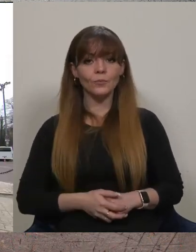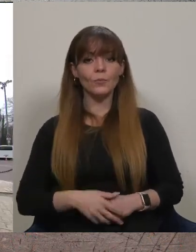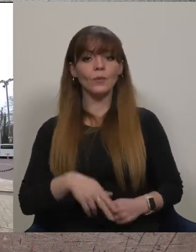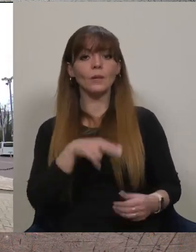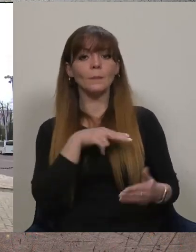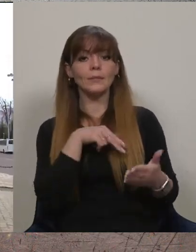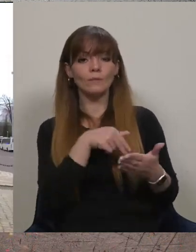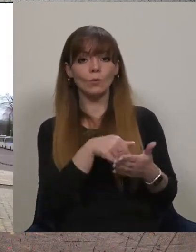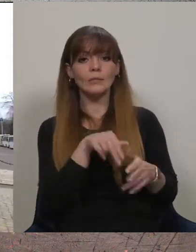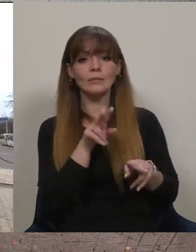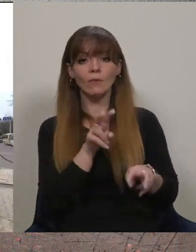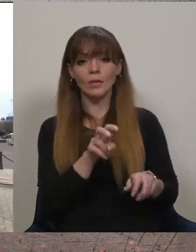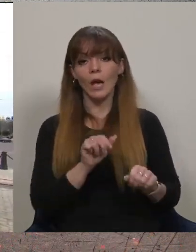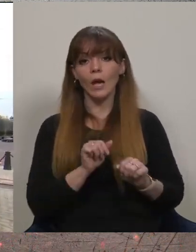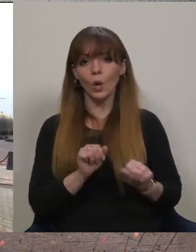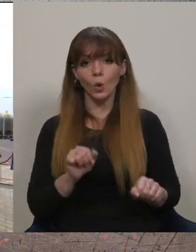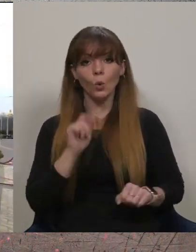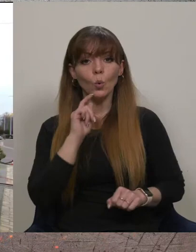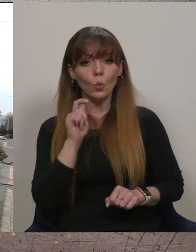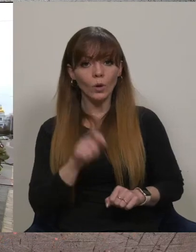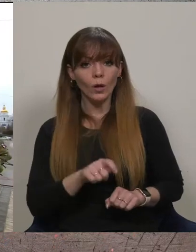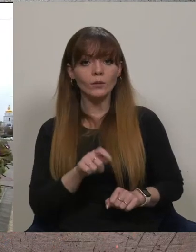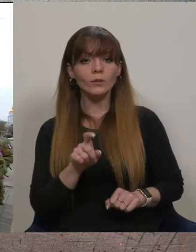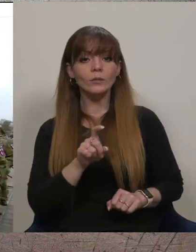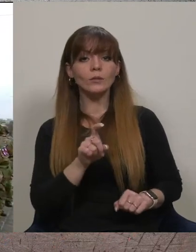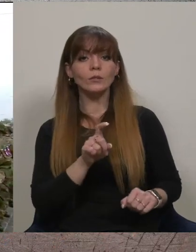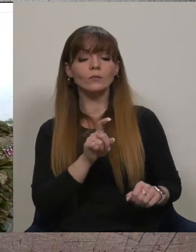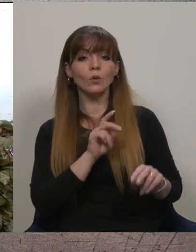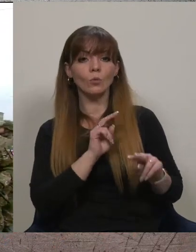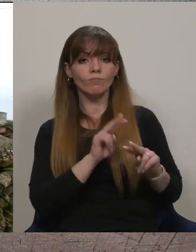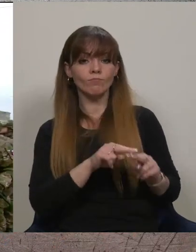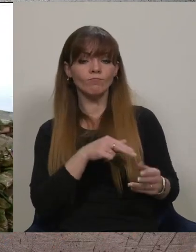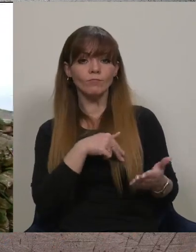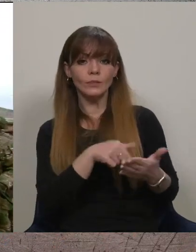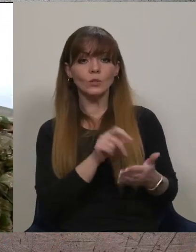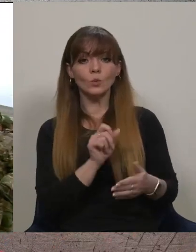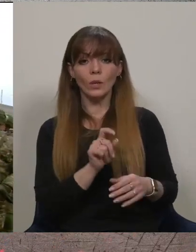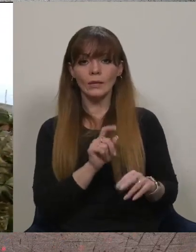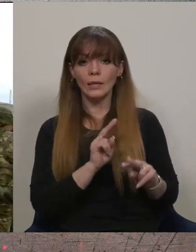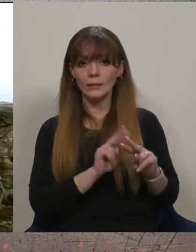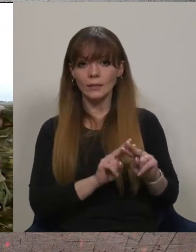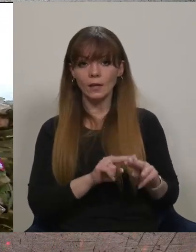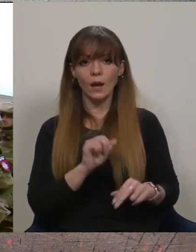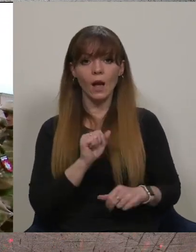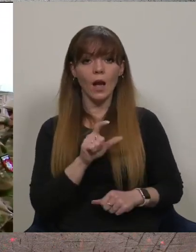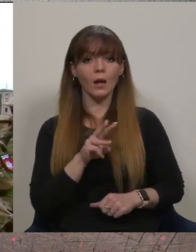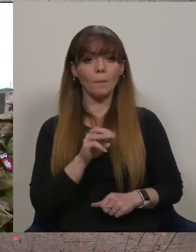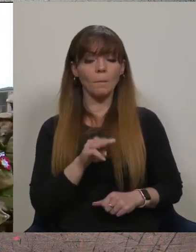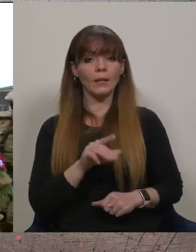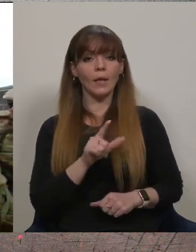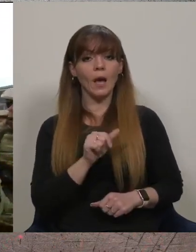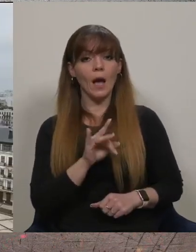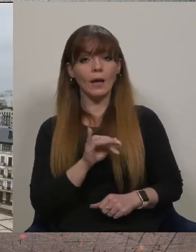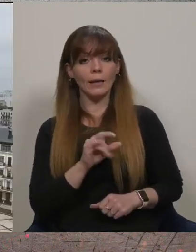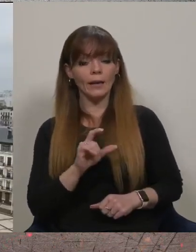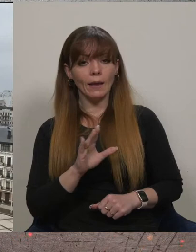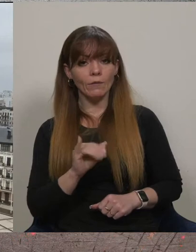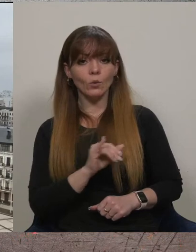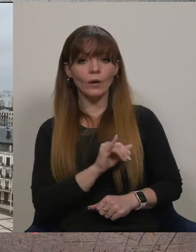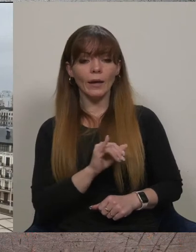Присвоєно звання Герой України з удостоєнням ордена Золота Зірка Ахмед Гарєєву Іллі